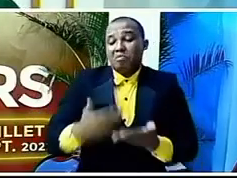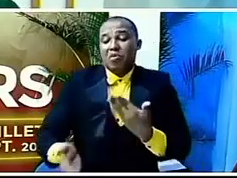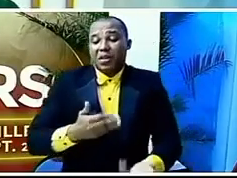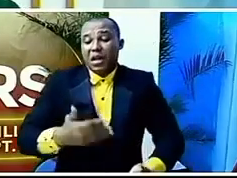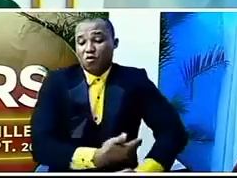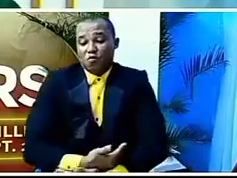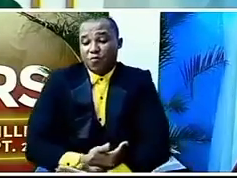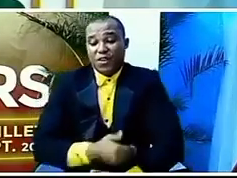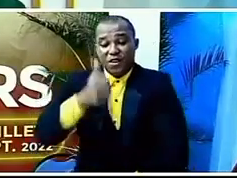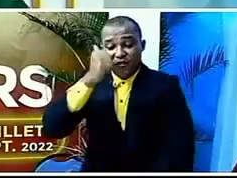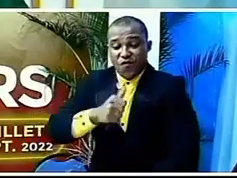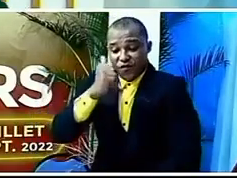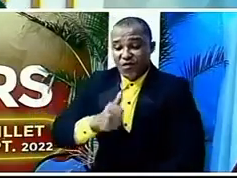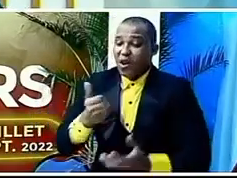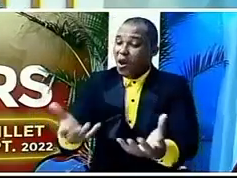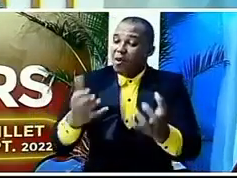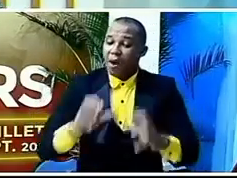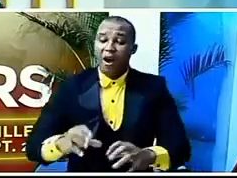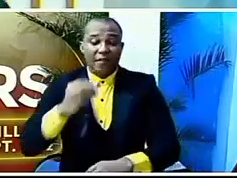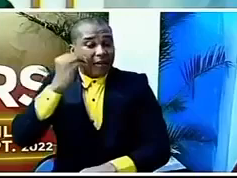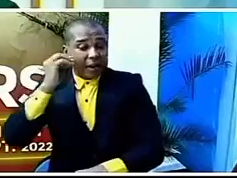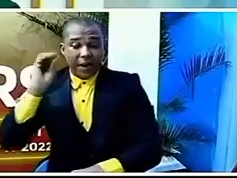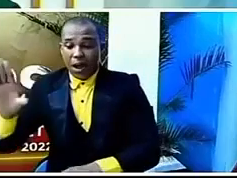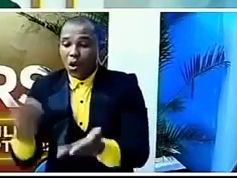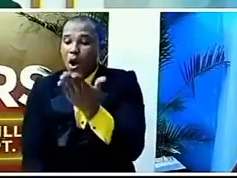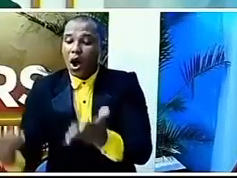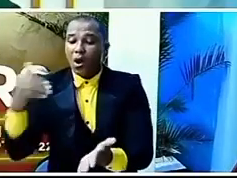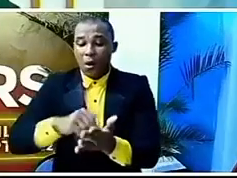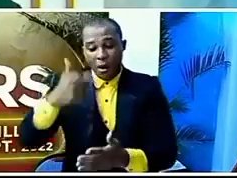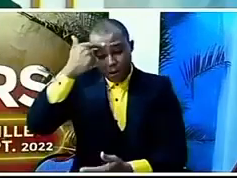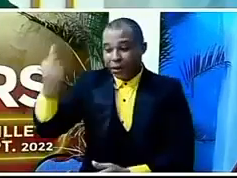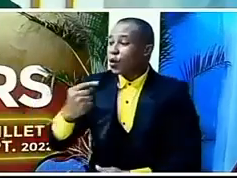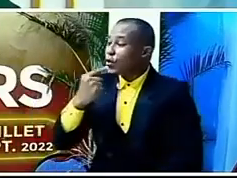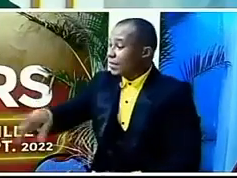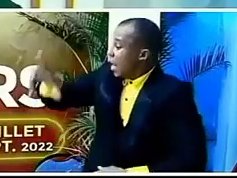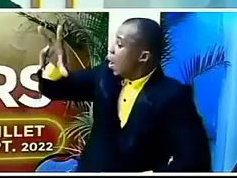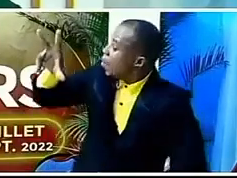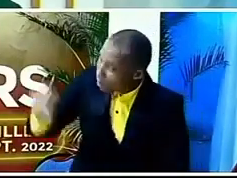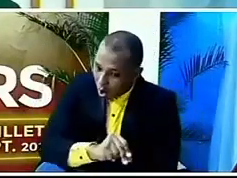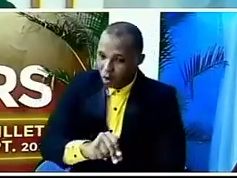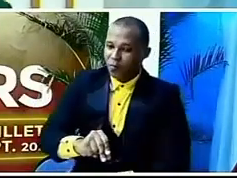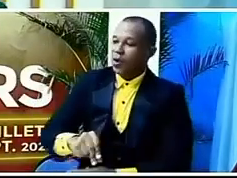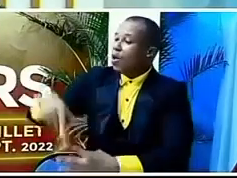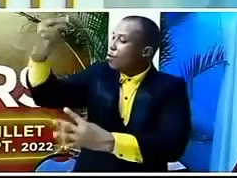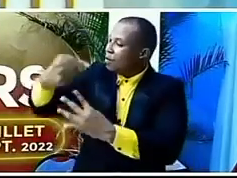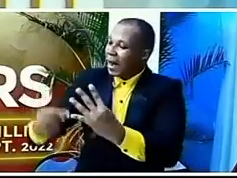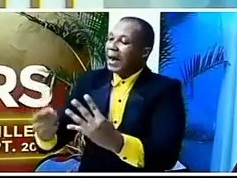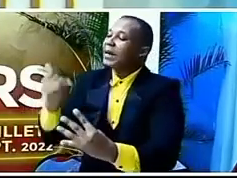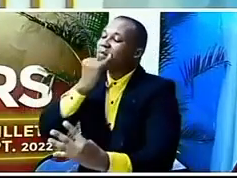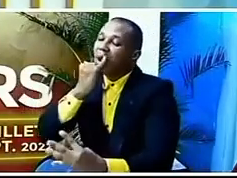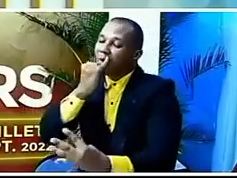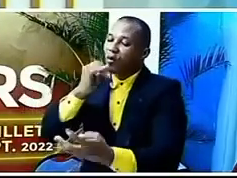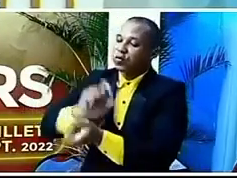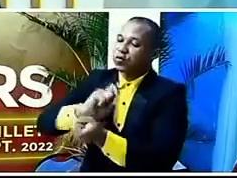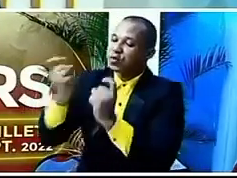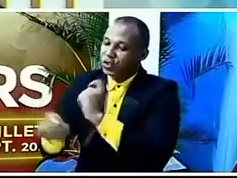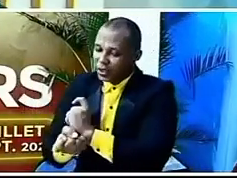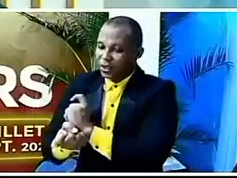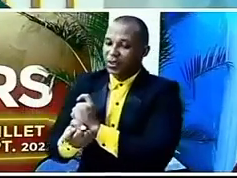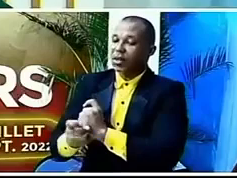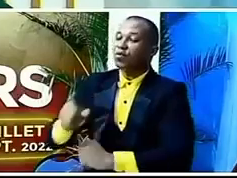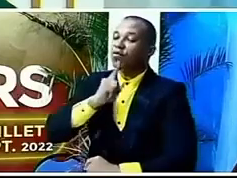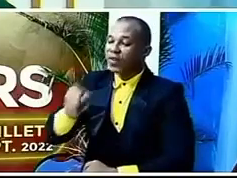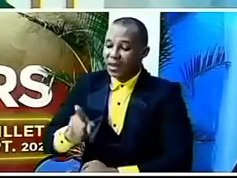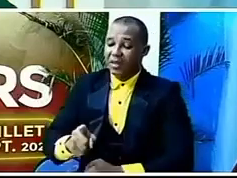fille ou choisi pas venir la caille ou encore parce qu'on dit non, il y a tel bagaille à faire qui pas bon. Ça qui arrive. Ça